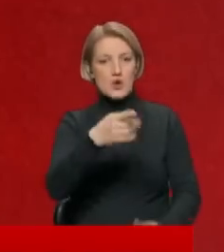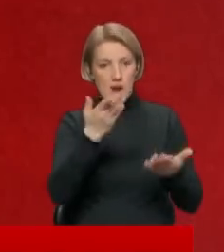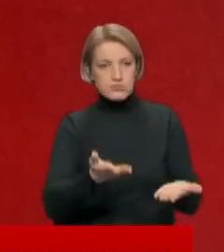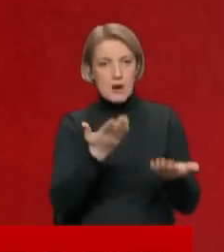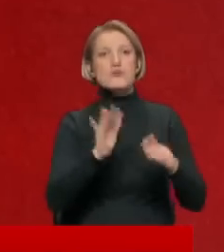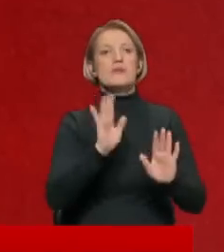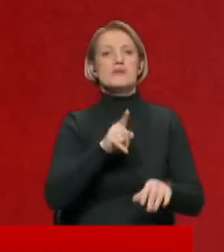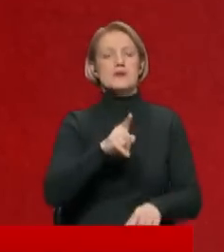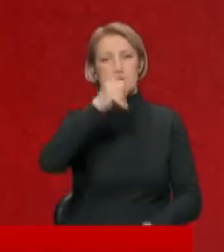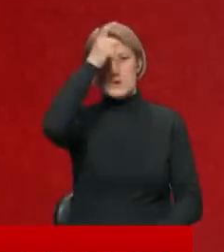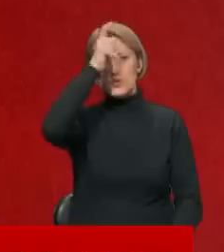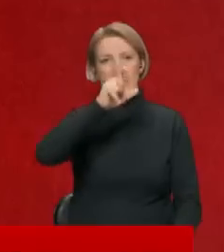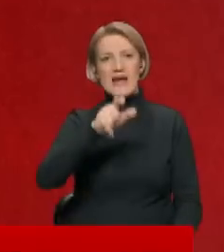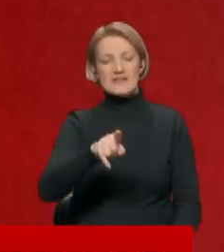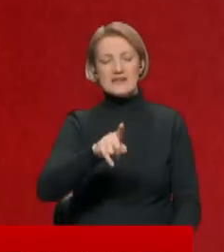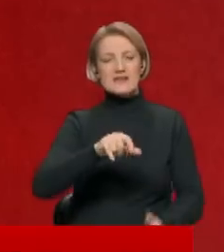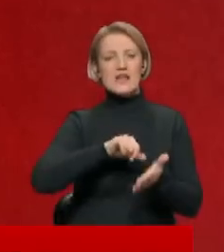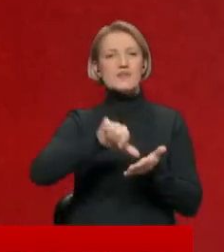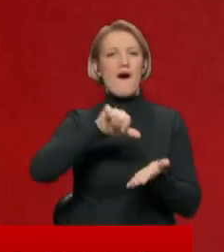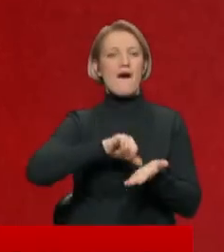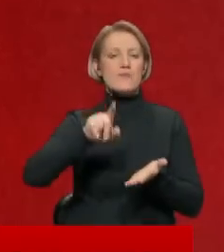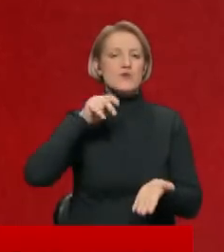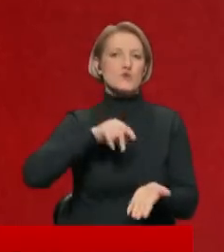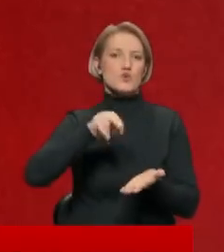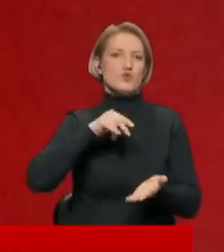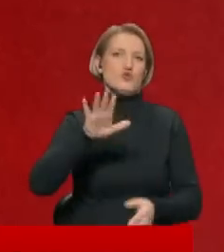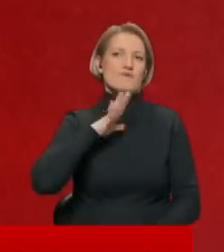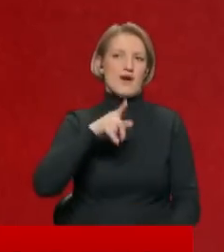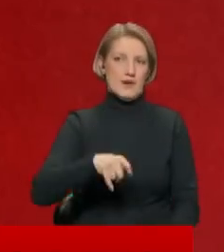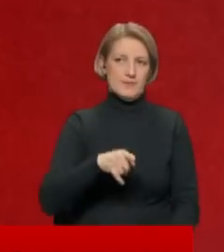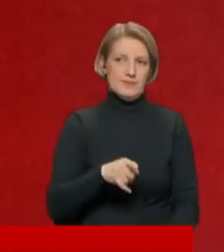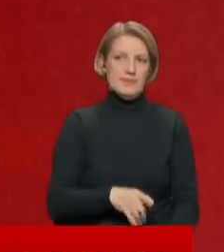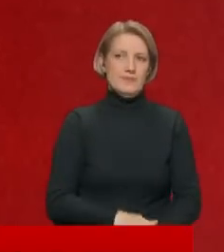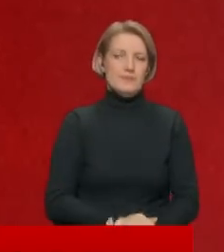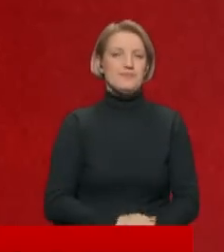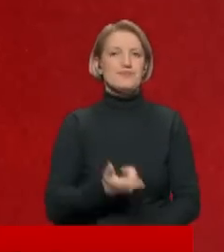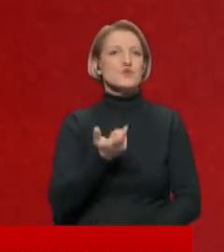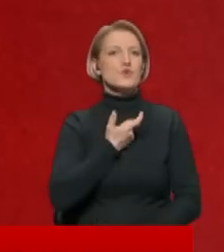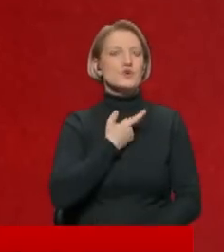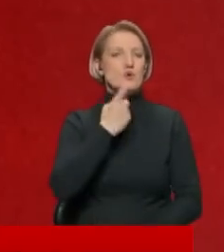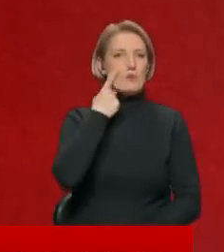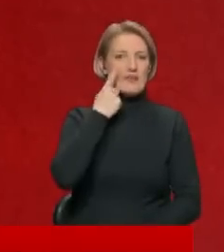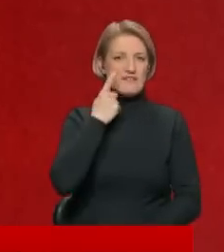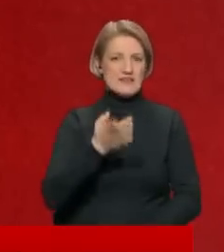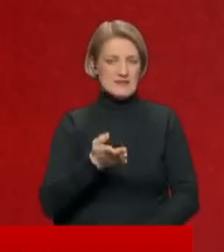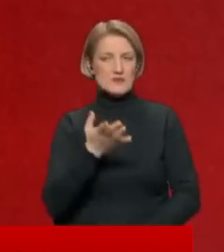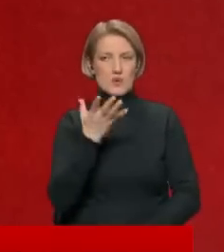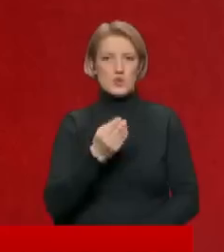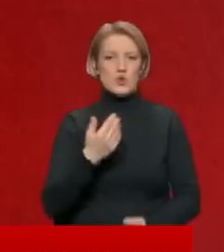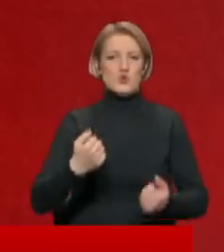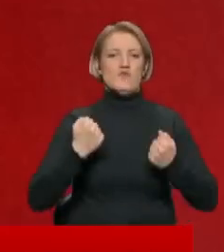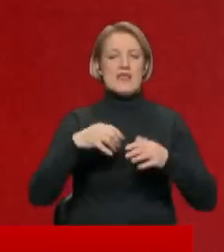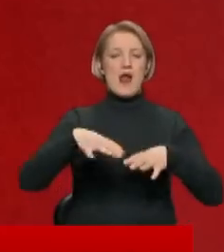mi ülkenin yoksa bir tarihi yürüyüşü var bu tarihi yürüyüşü içerisinde hukuk devletinin yerleşik hale geldi